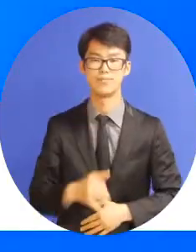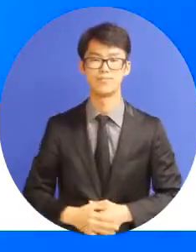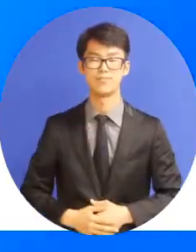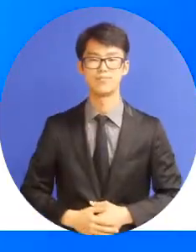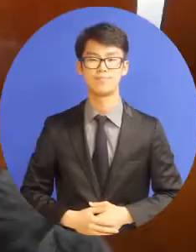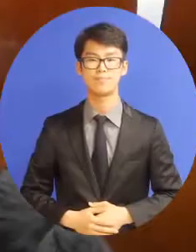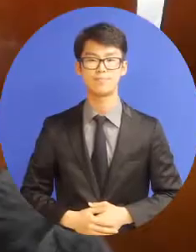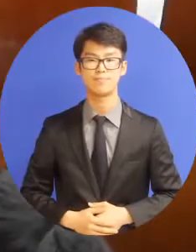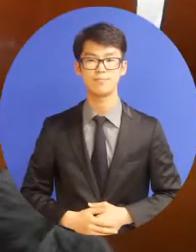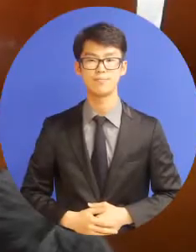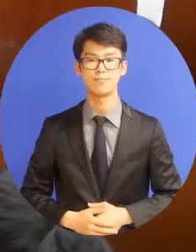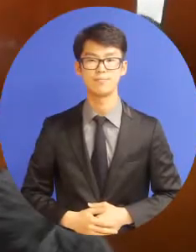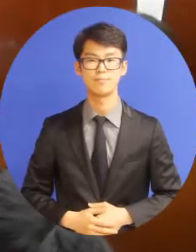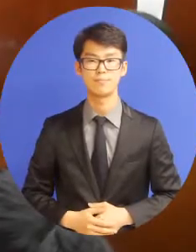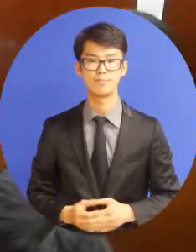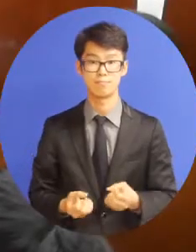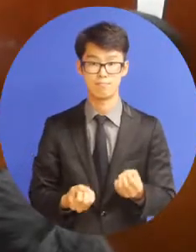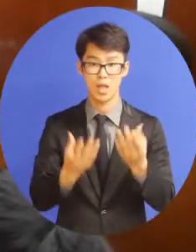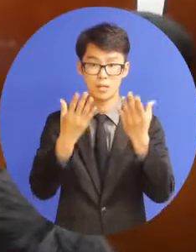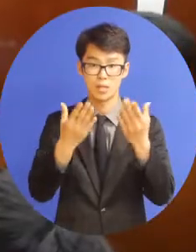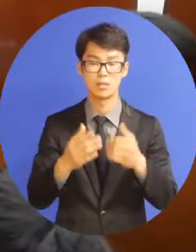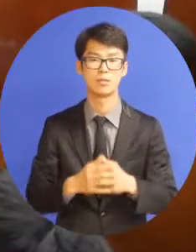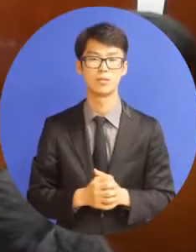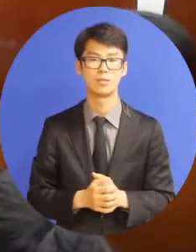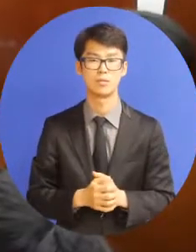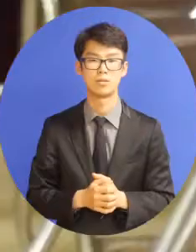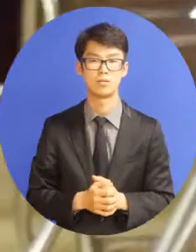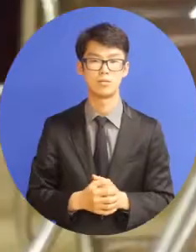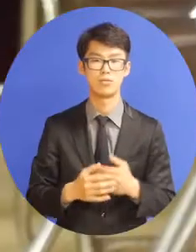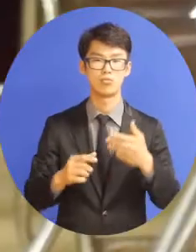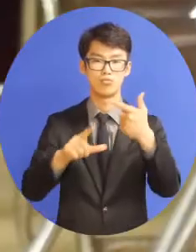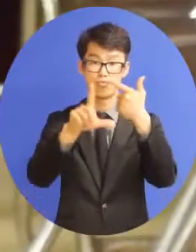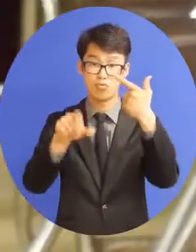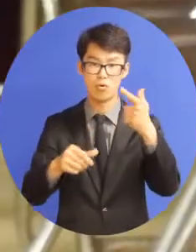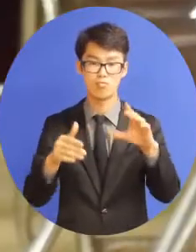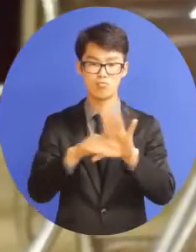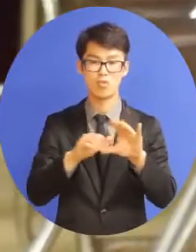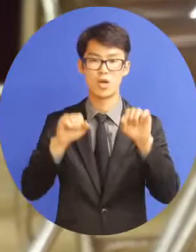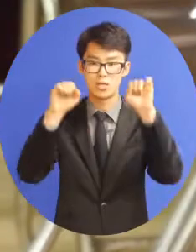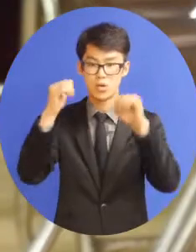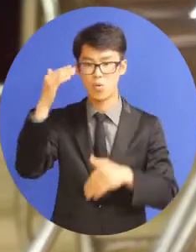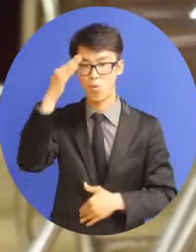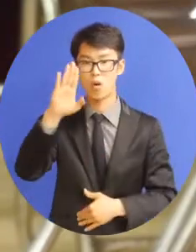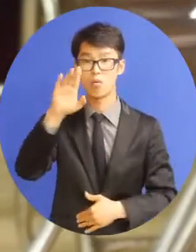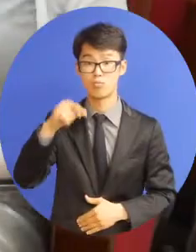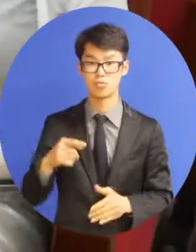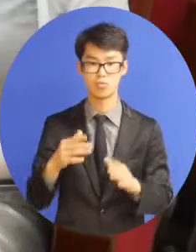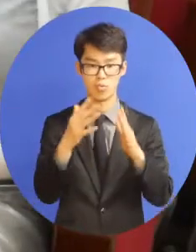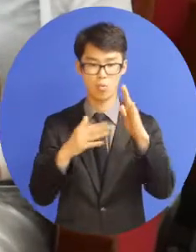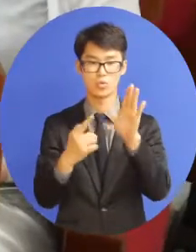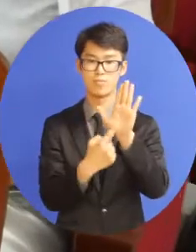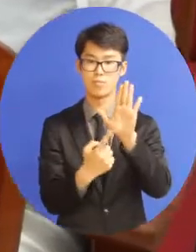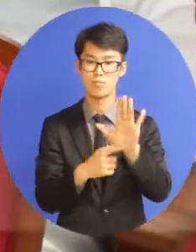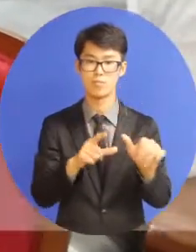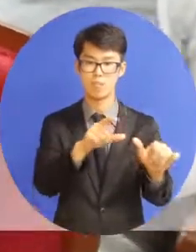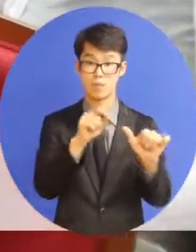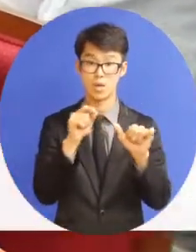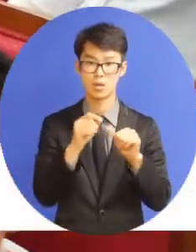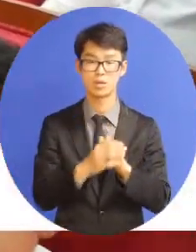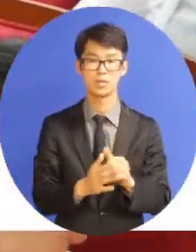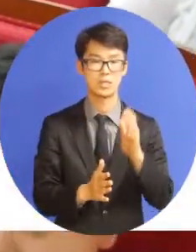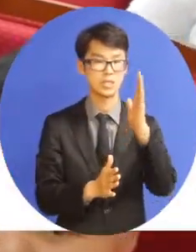열렸습니다. 꿈의 오케스트라 공주는 지난해 6월 문화체육관광부 공모사업 거점기관으로